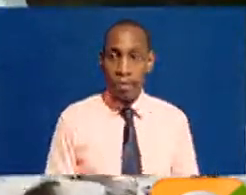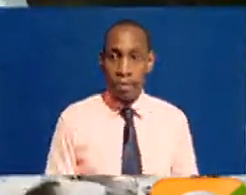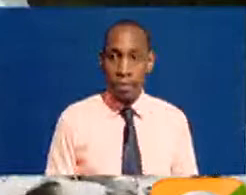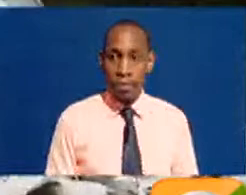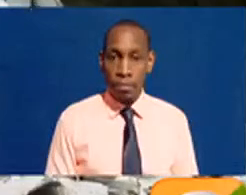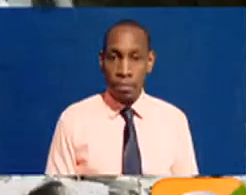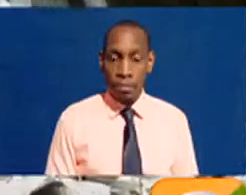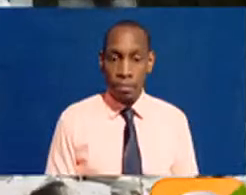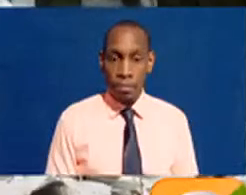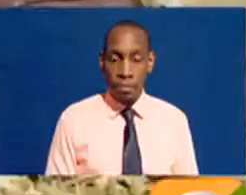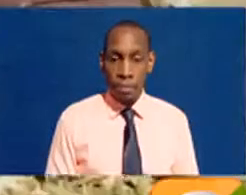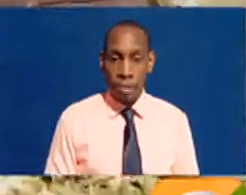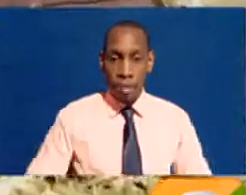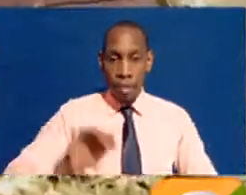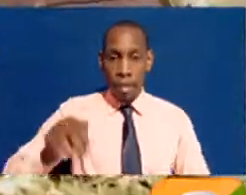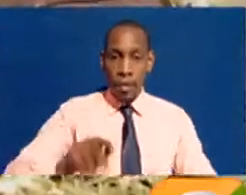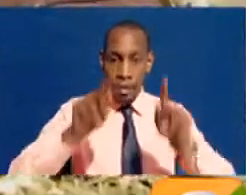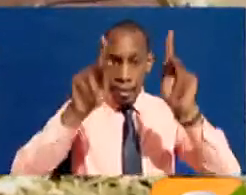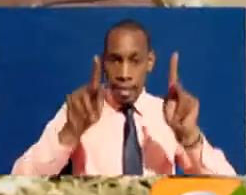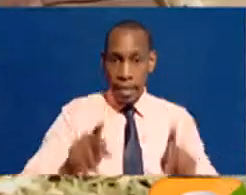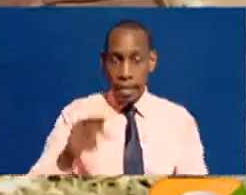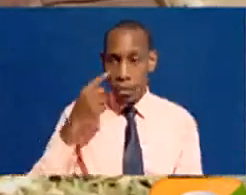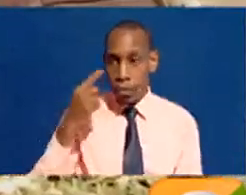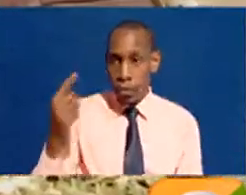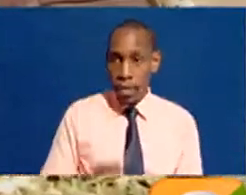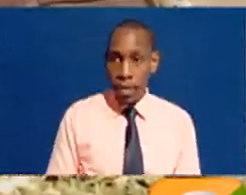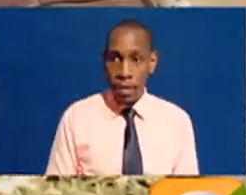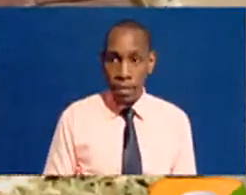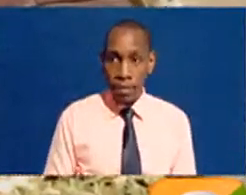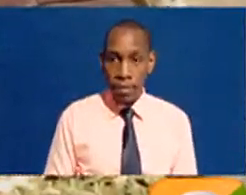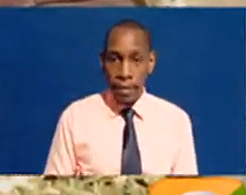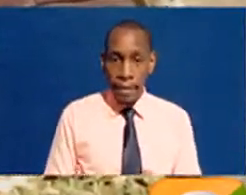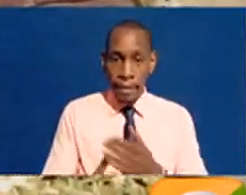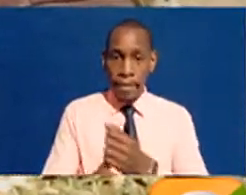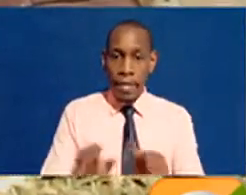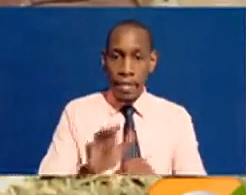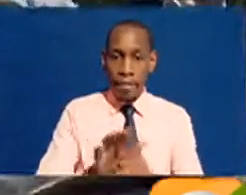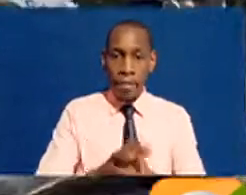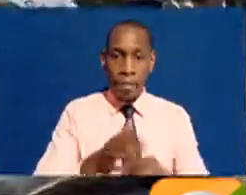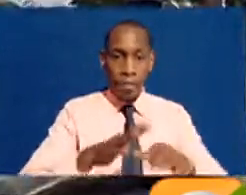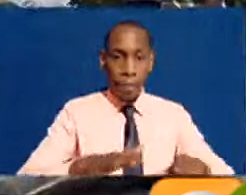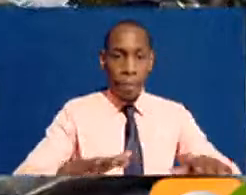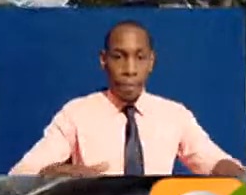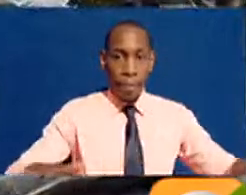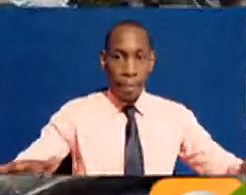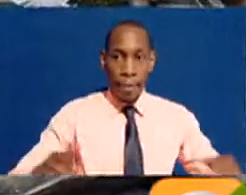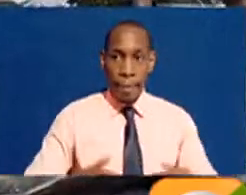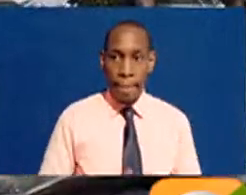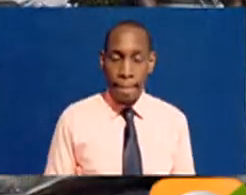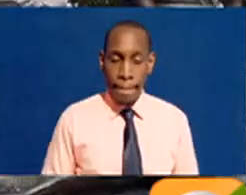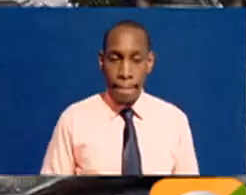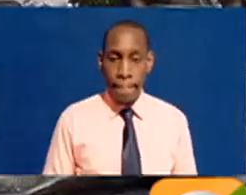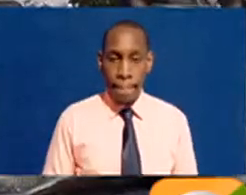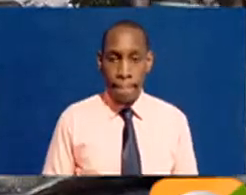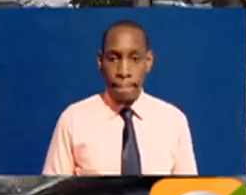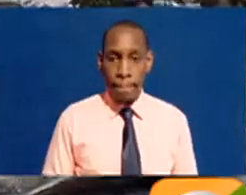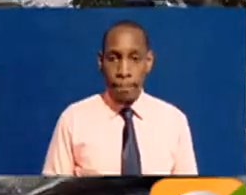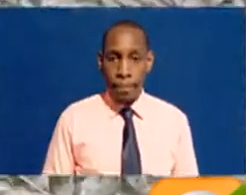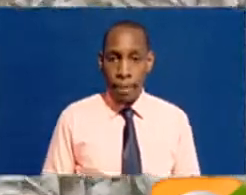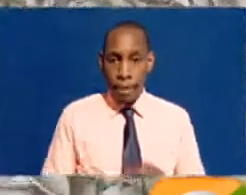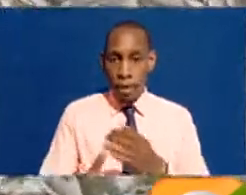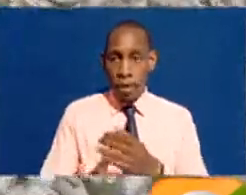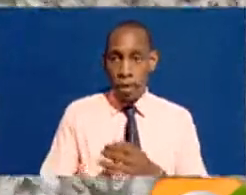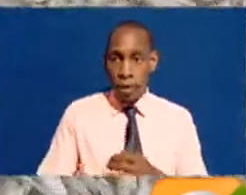Ufuo wa Ogal, kaunti ya Kisumu, marundo ya samaki yametapakaa hapa. Katika ufuo